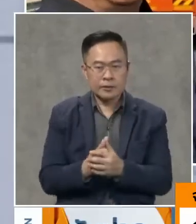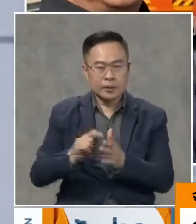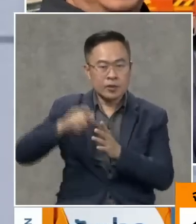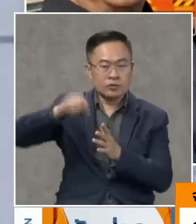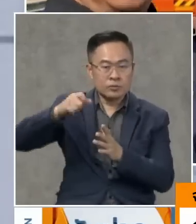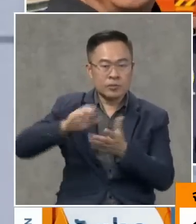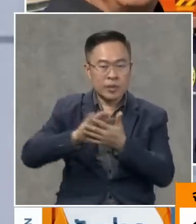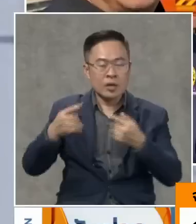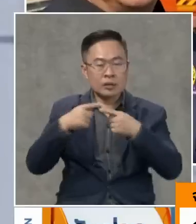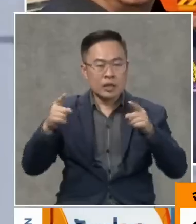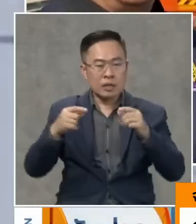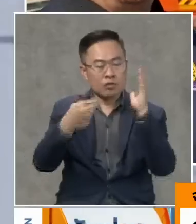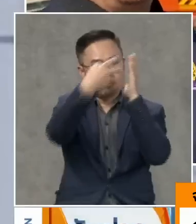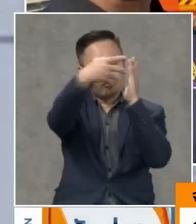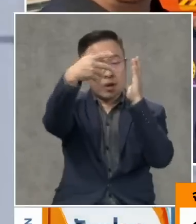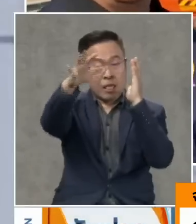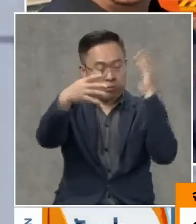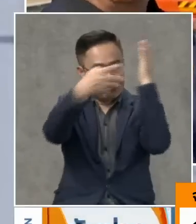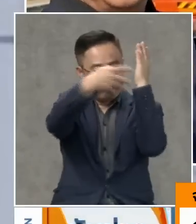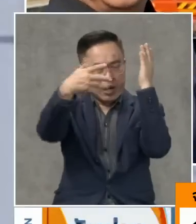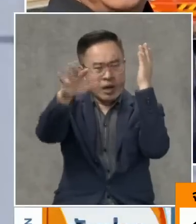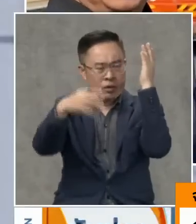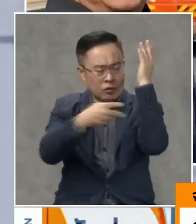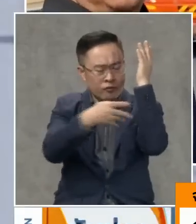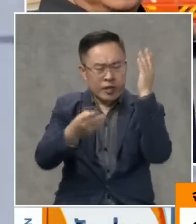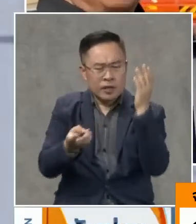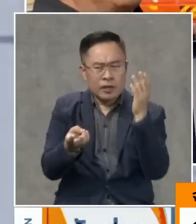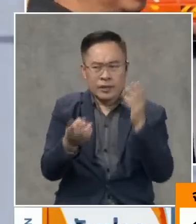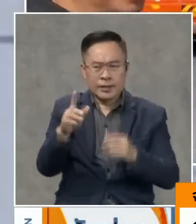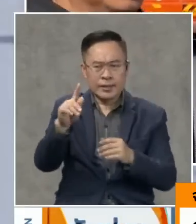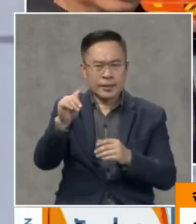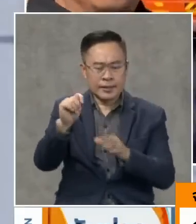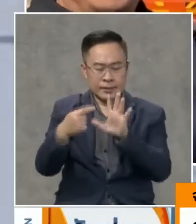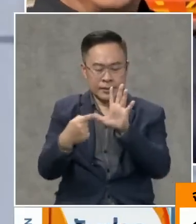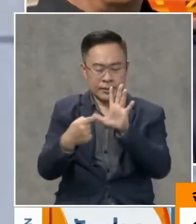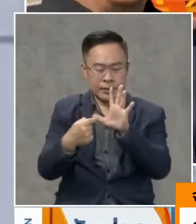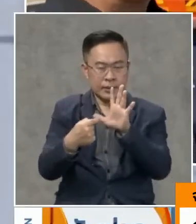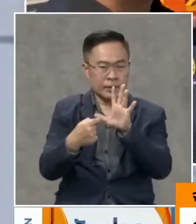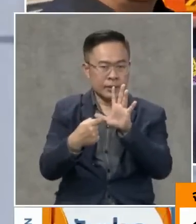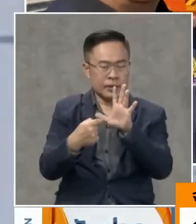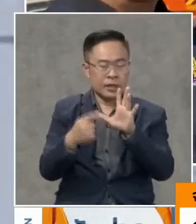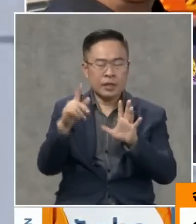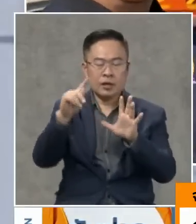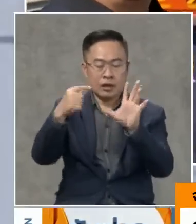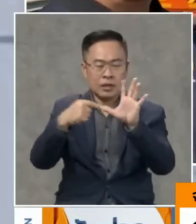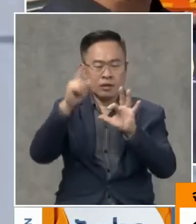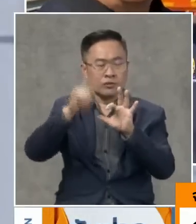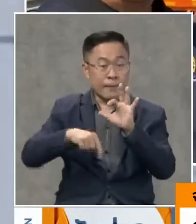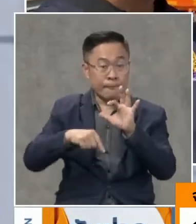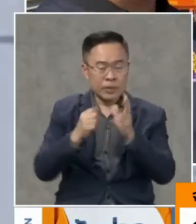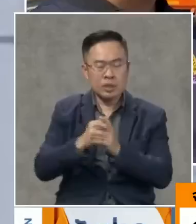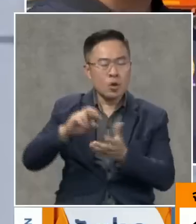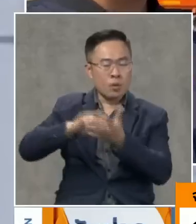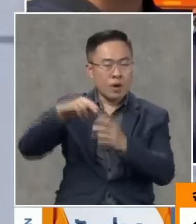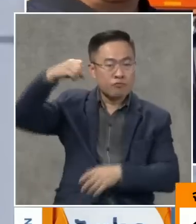เหลือด้านแรงต่ำอีกประมาณ10ครัวเรือนนะครับที่จะต้องติดตั้งหม้อแปลงใหม่เนื่องจากหม้อแปลงล้มมาฟาดพื้นและเกิดไฟลุก